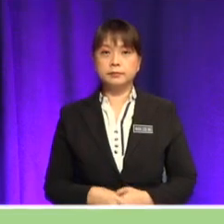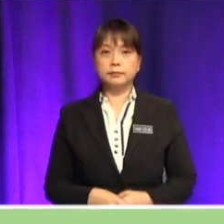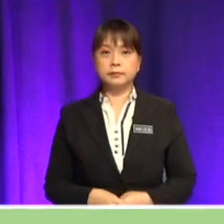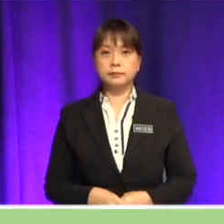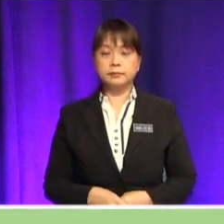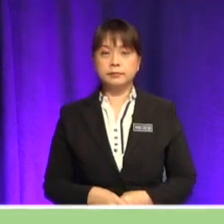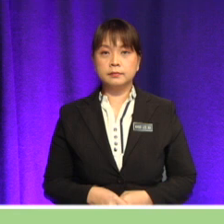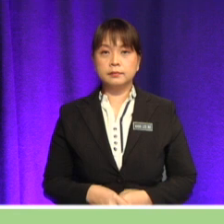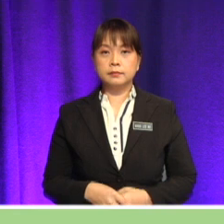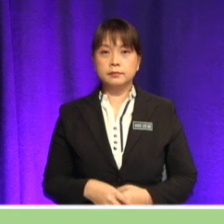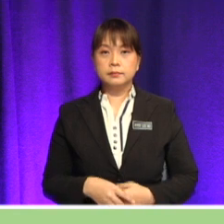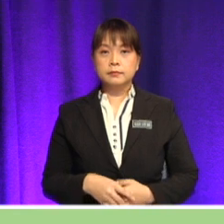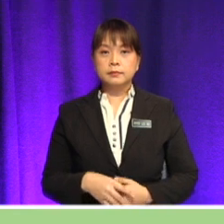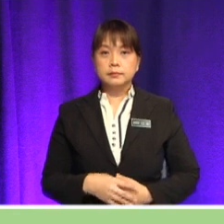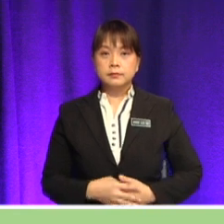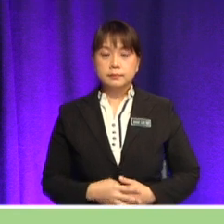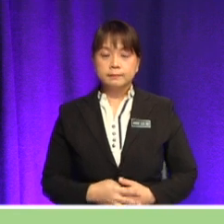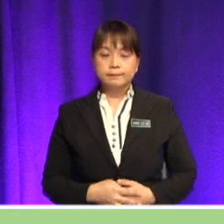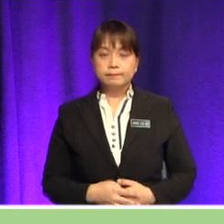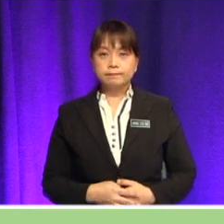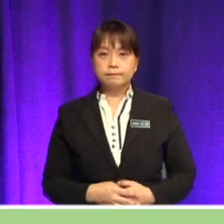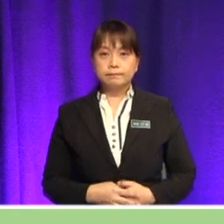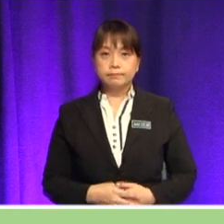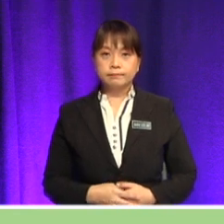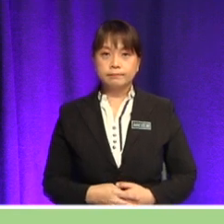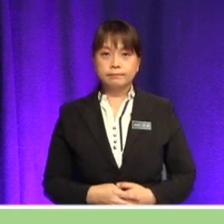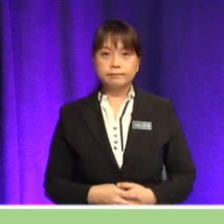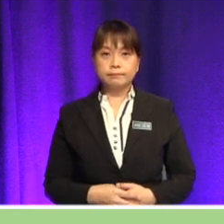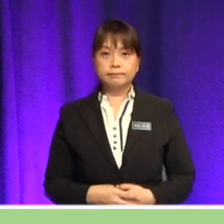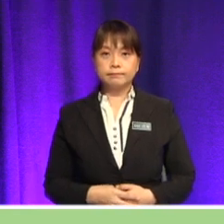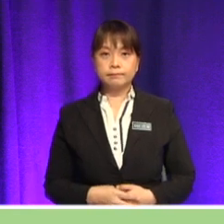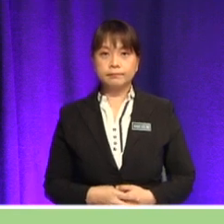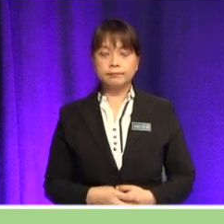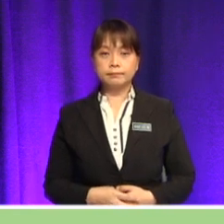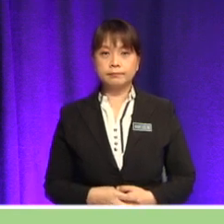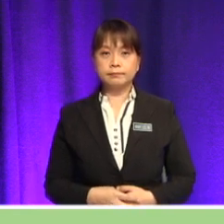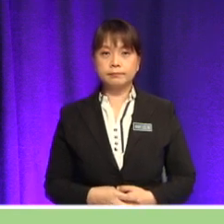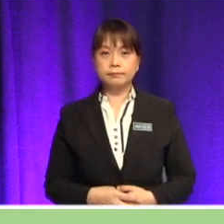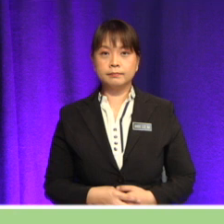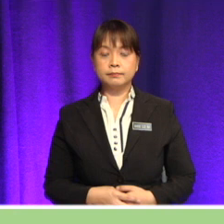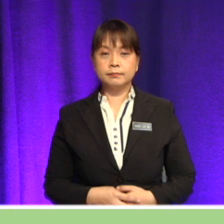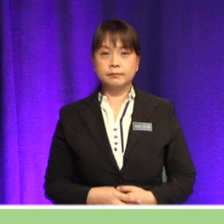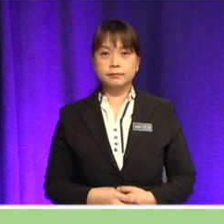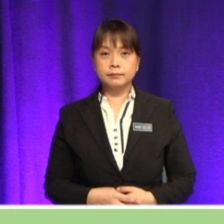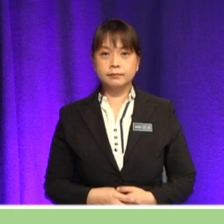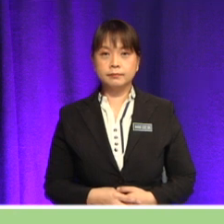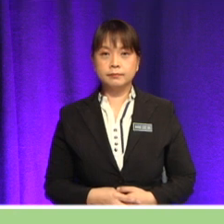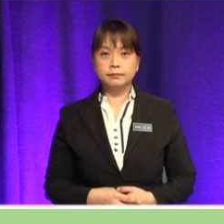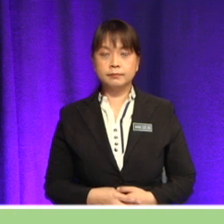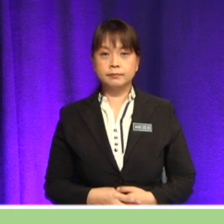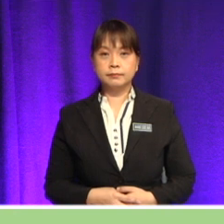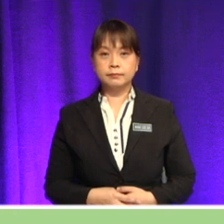roket dia mulai mengangkut manusia dan juga ada tank Tetapi dia menggunakan bahan kareside yang memerlukan